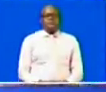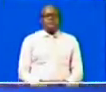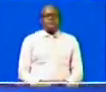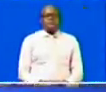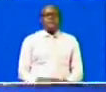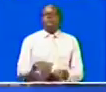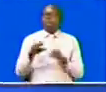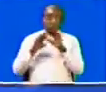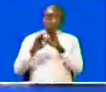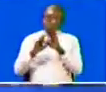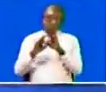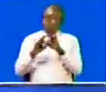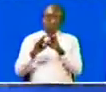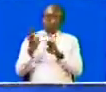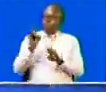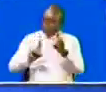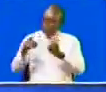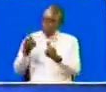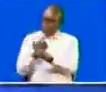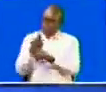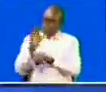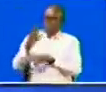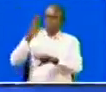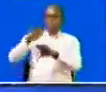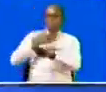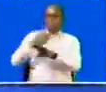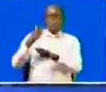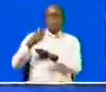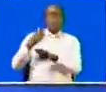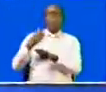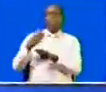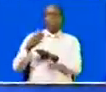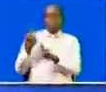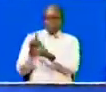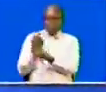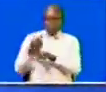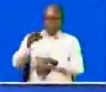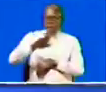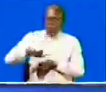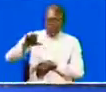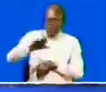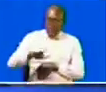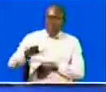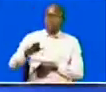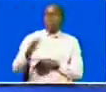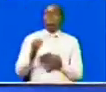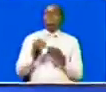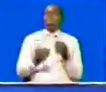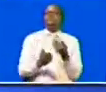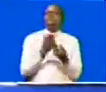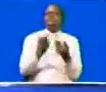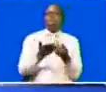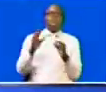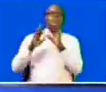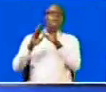Ni miondoko iliyoambatana kwa mpigo na midundo ya nyimbo zao, shuhudi tosha kwa umbali wa mji wa Loyangalani umechangia katika kuhifadhi mila na tamaduni